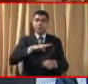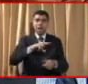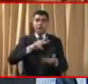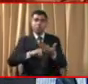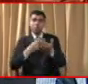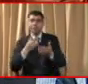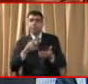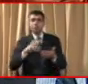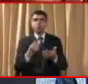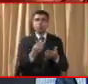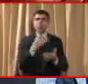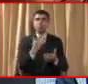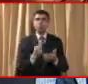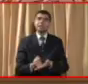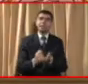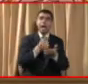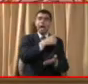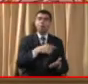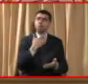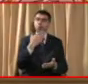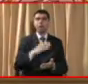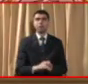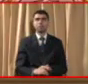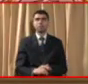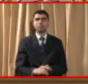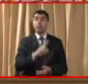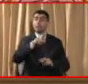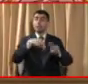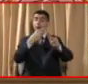لتحظى بهذا الدعم؟ شكرا. شكرا. تفضل السيد الوزير.